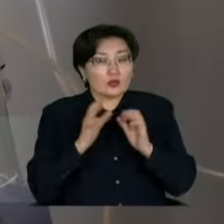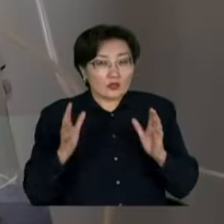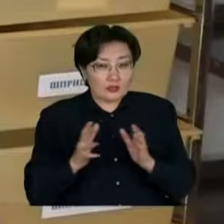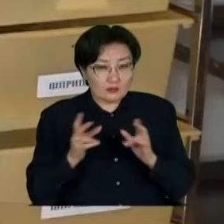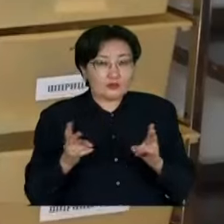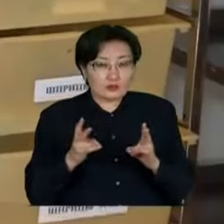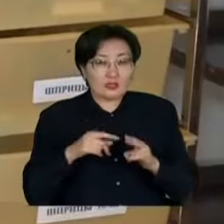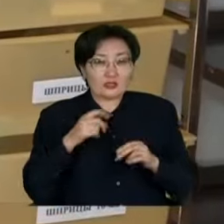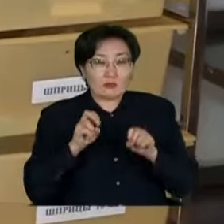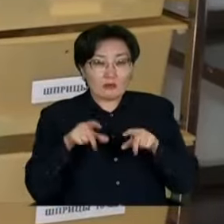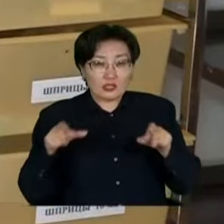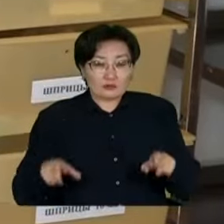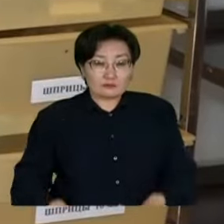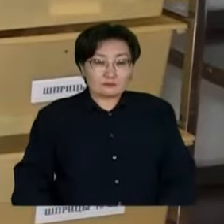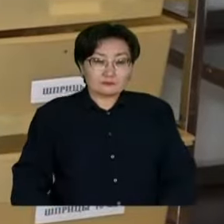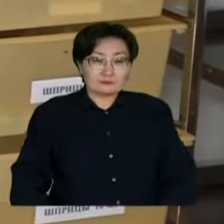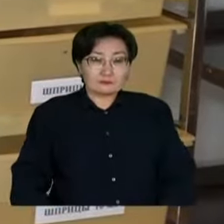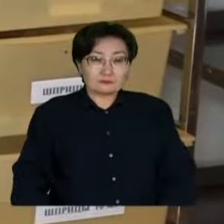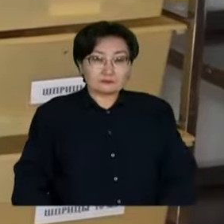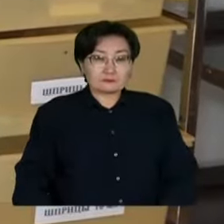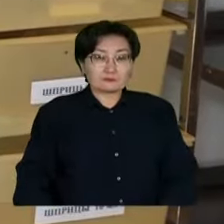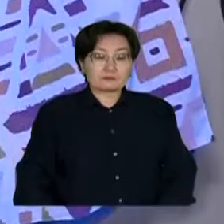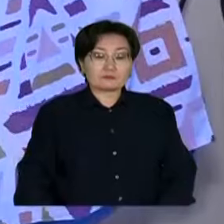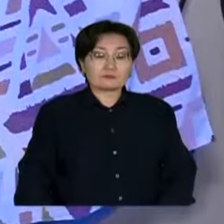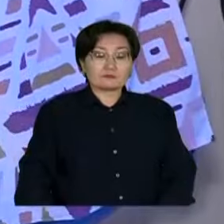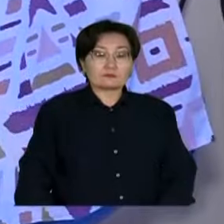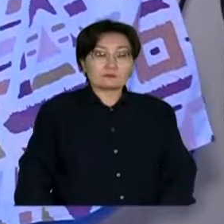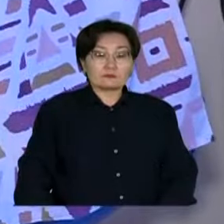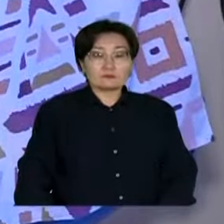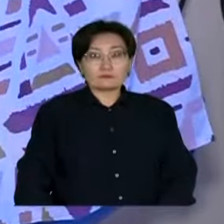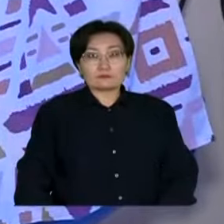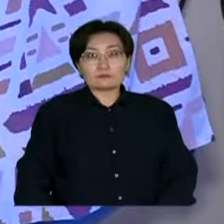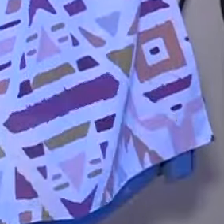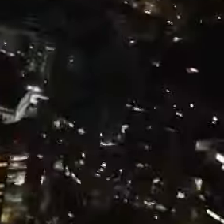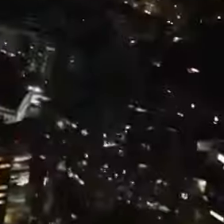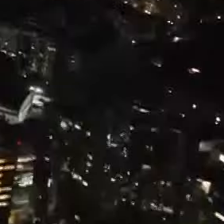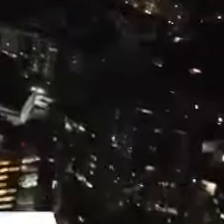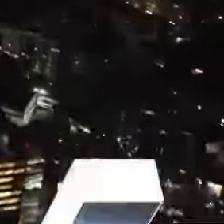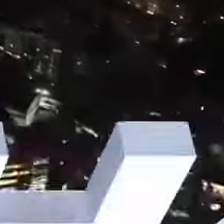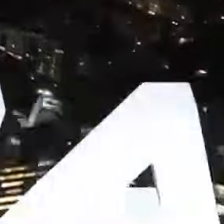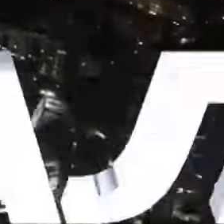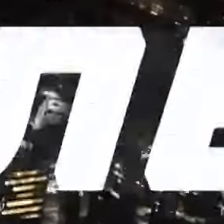қадағалауы керек дейді мамандар. Жансая Олжабек, Мирам Исабеков, Алматы телеарнасы.